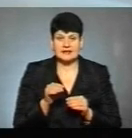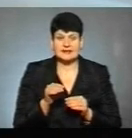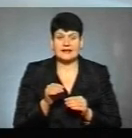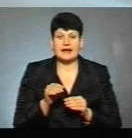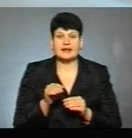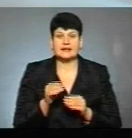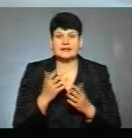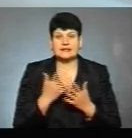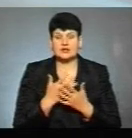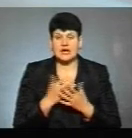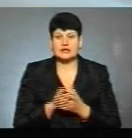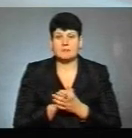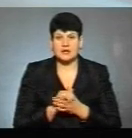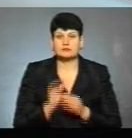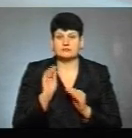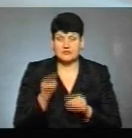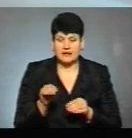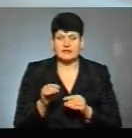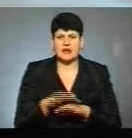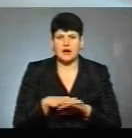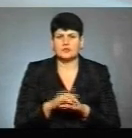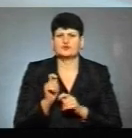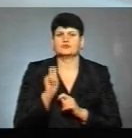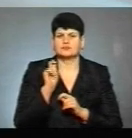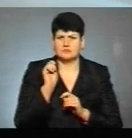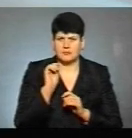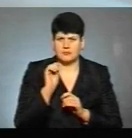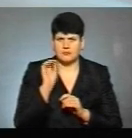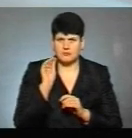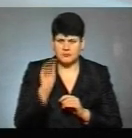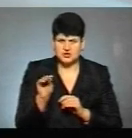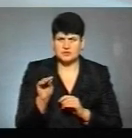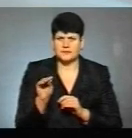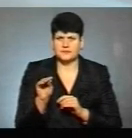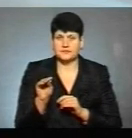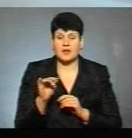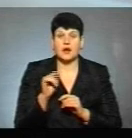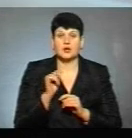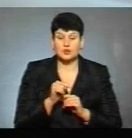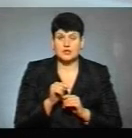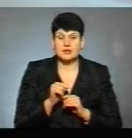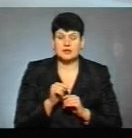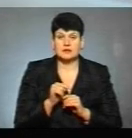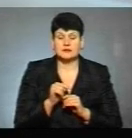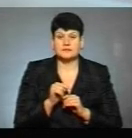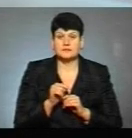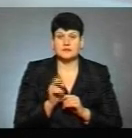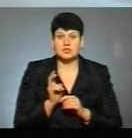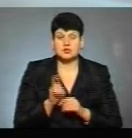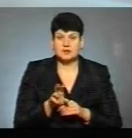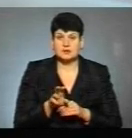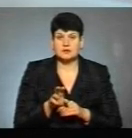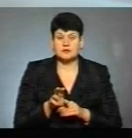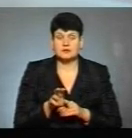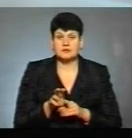вже повісили були на Критому ринку, на цьому. І тоді на кінотеатр, і